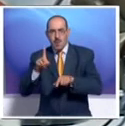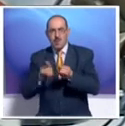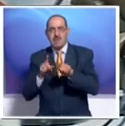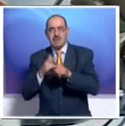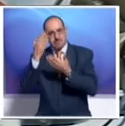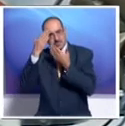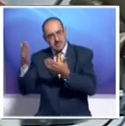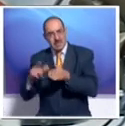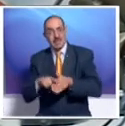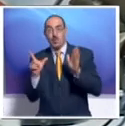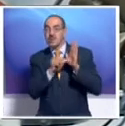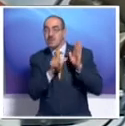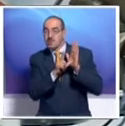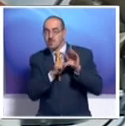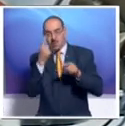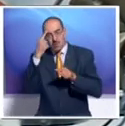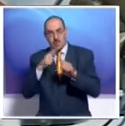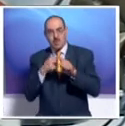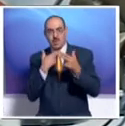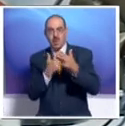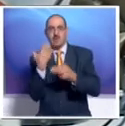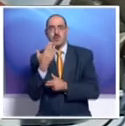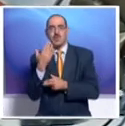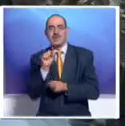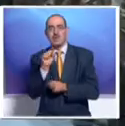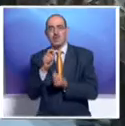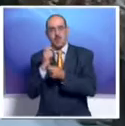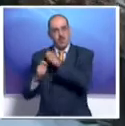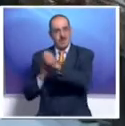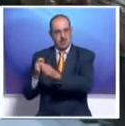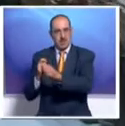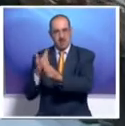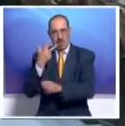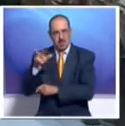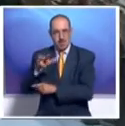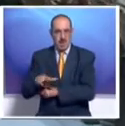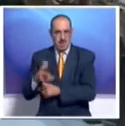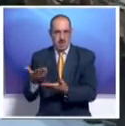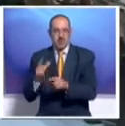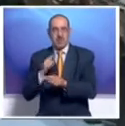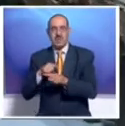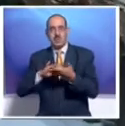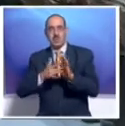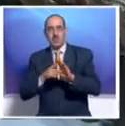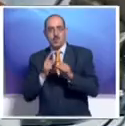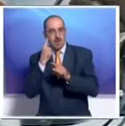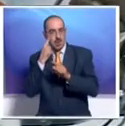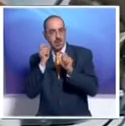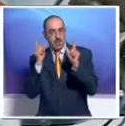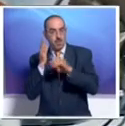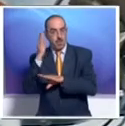الدستور لتسيير المرحلة الانتقالية. وأود بالتأكيد أن كافة الآفاق